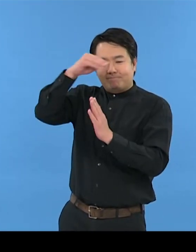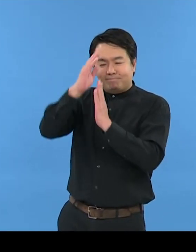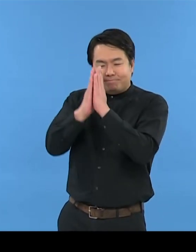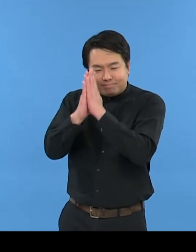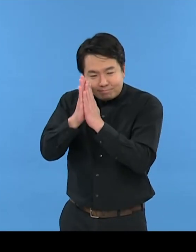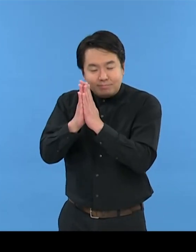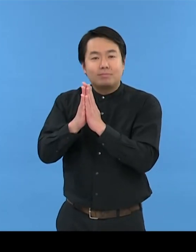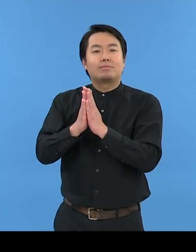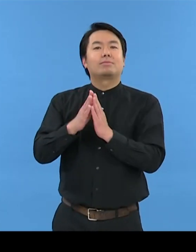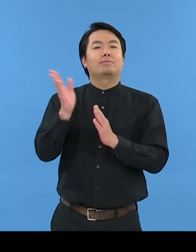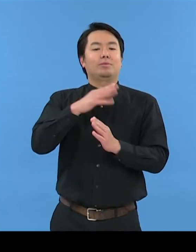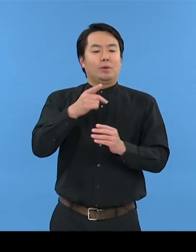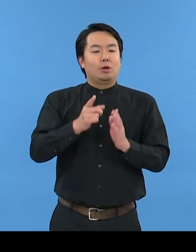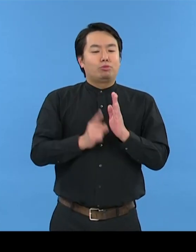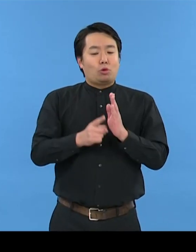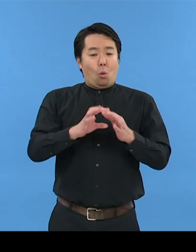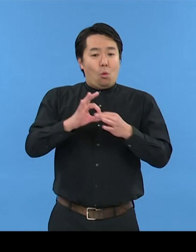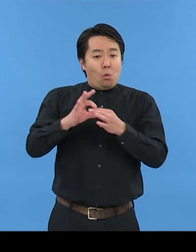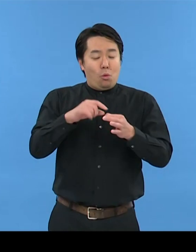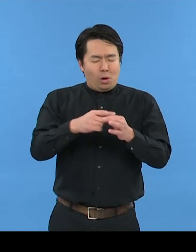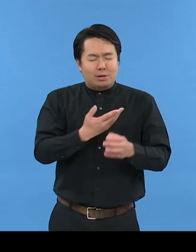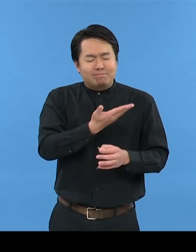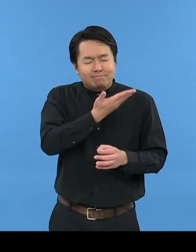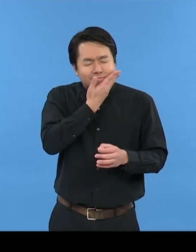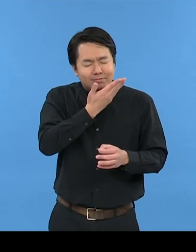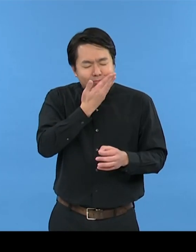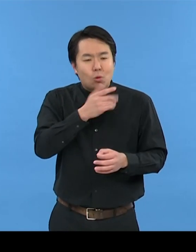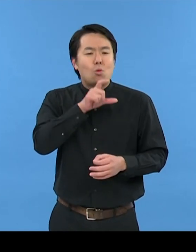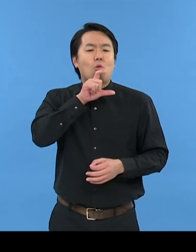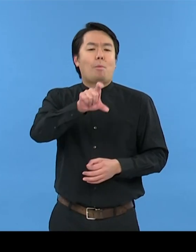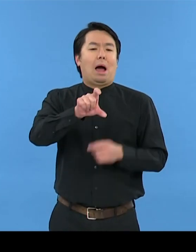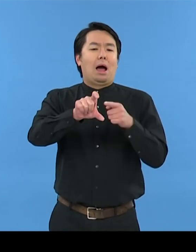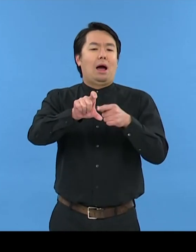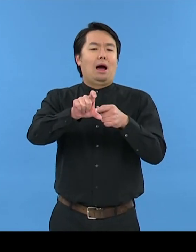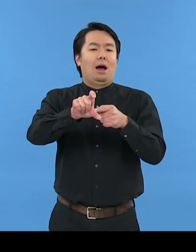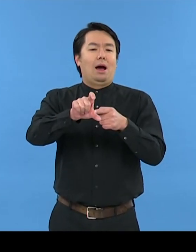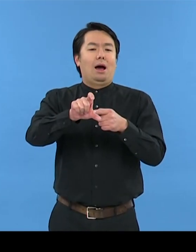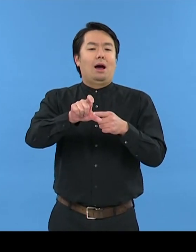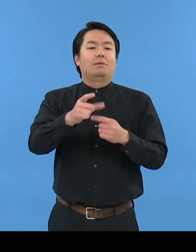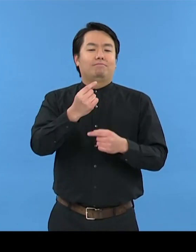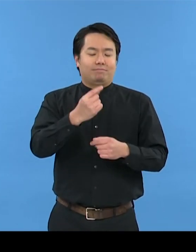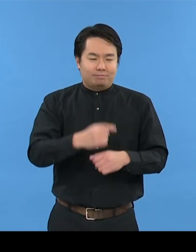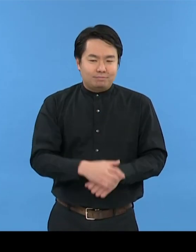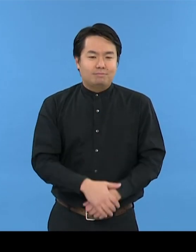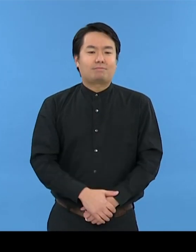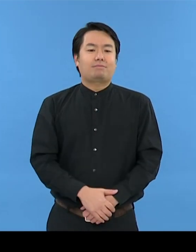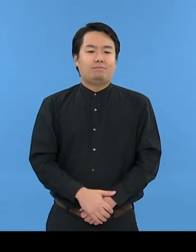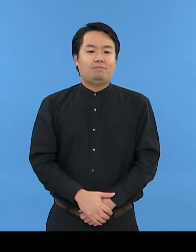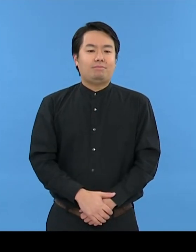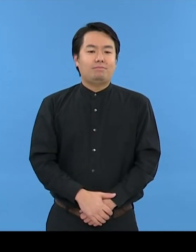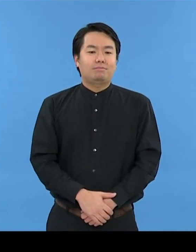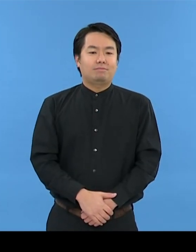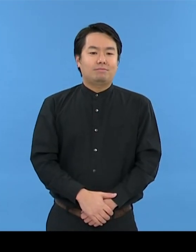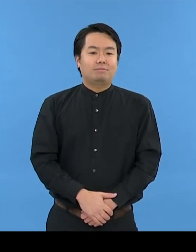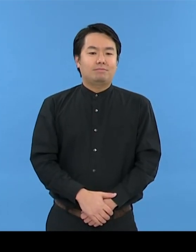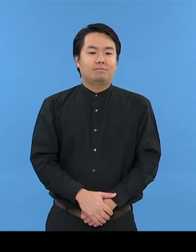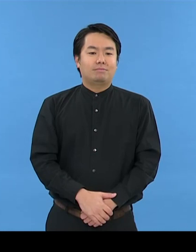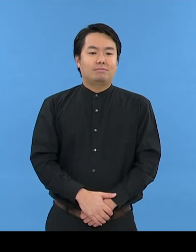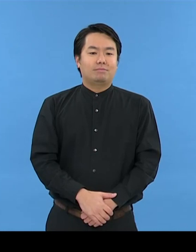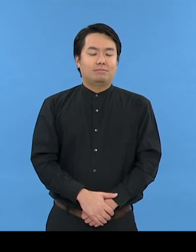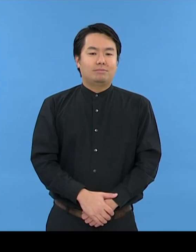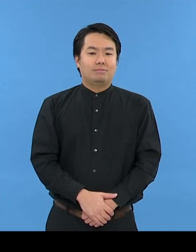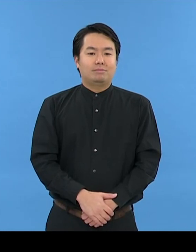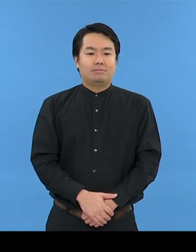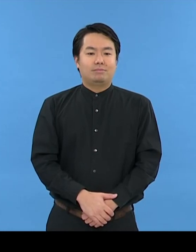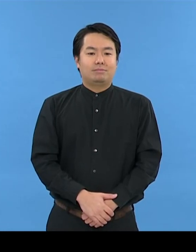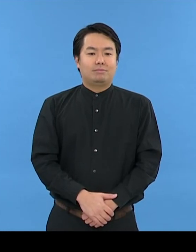5というものは基本的に仏教をというものを捉えていく上でとっても重要なキーワードになって